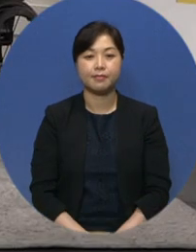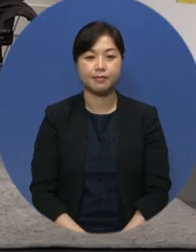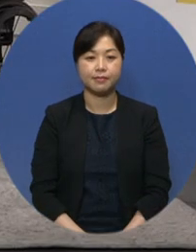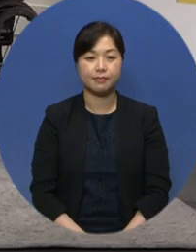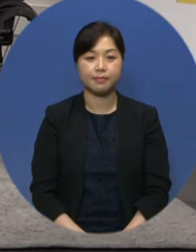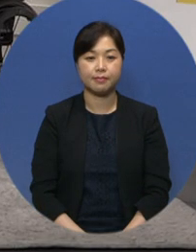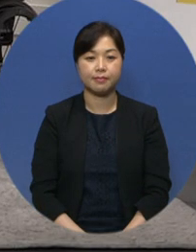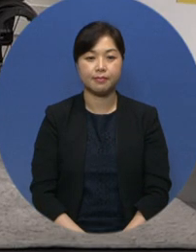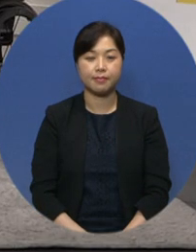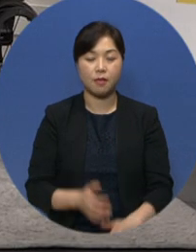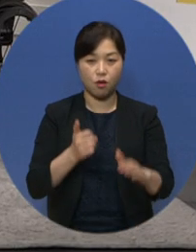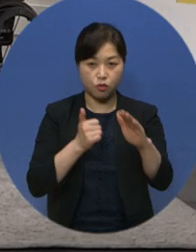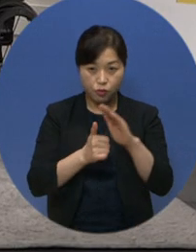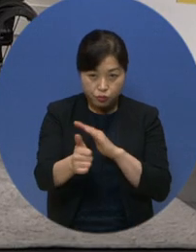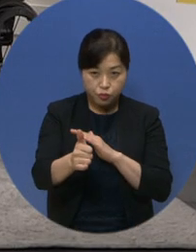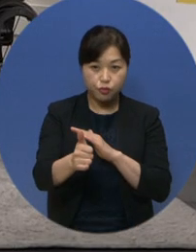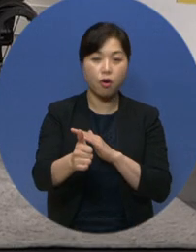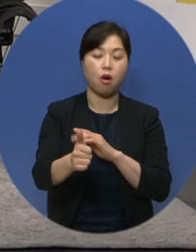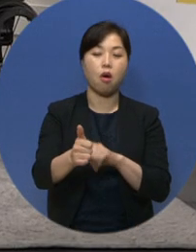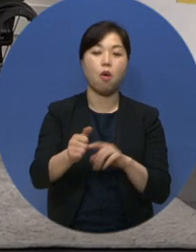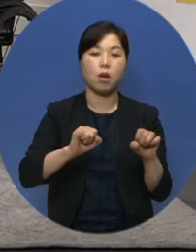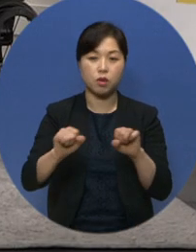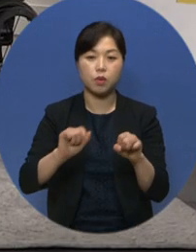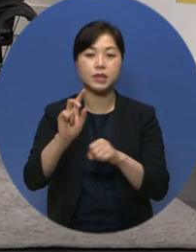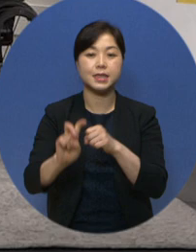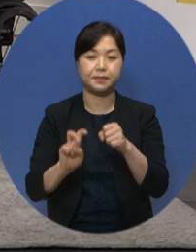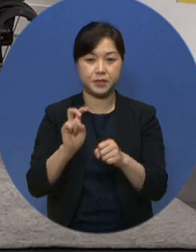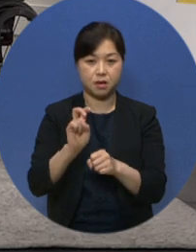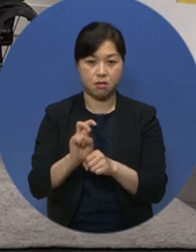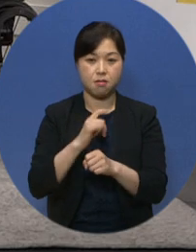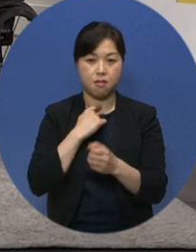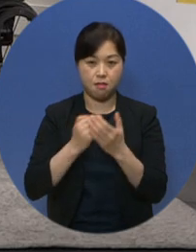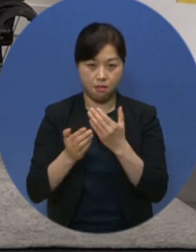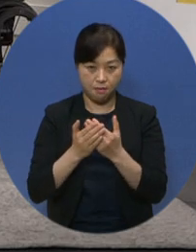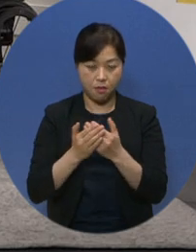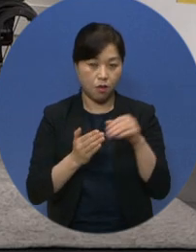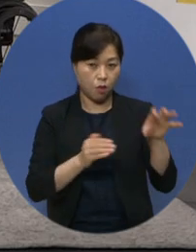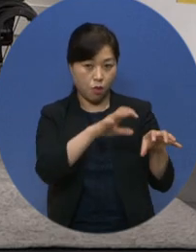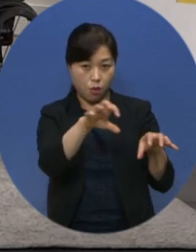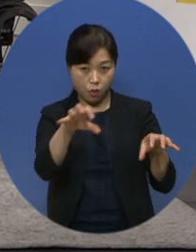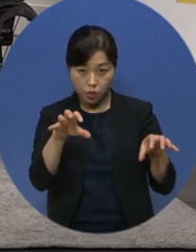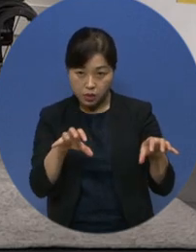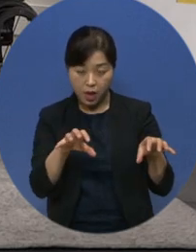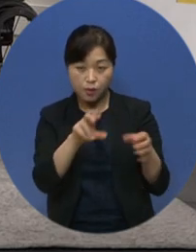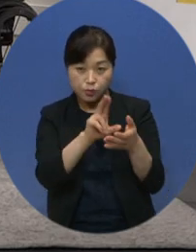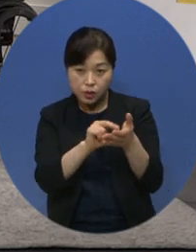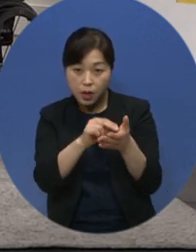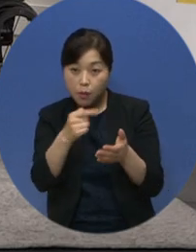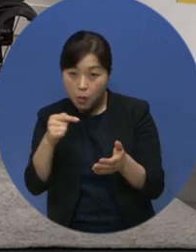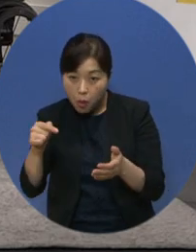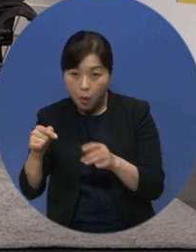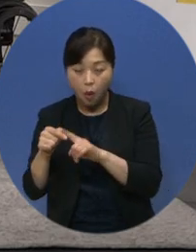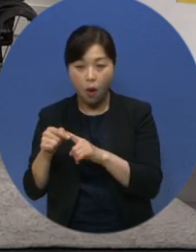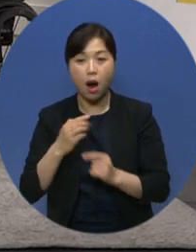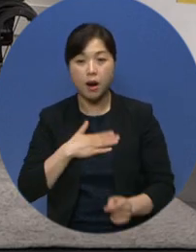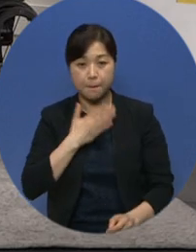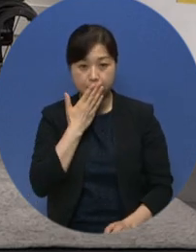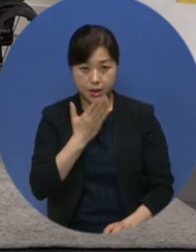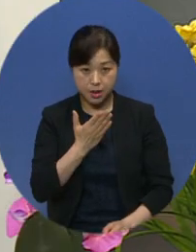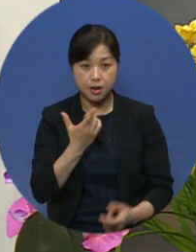선수 생활을 한 20년 하시다 보니까 뭐 곳곳에 문제점도 4 에 알 수가 있고